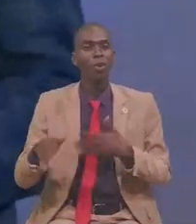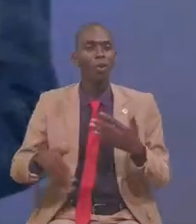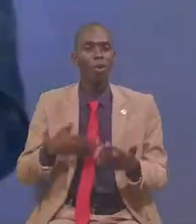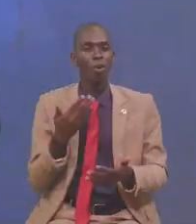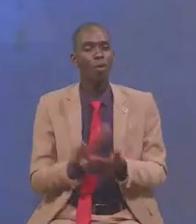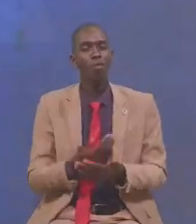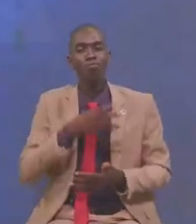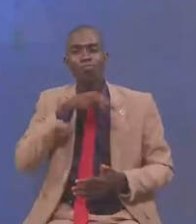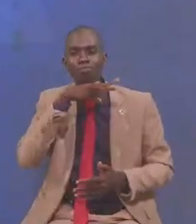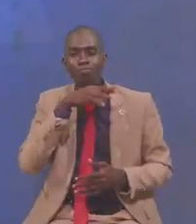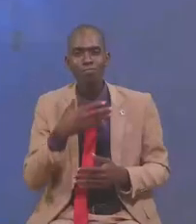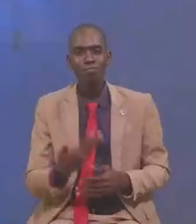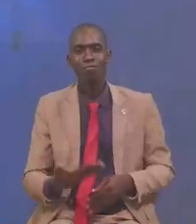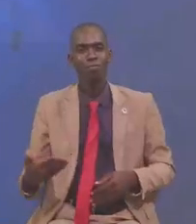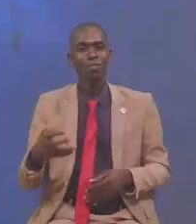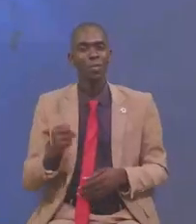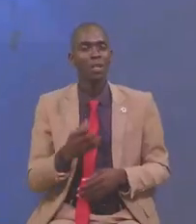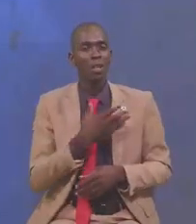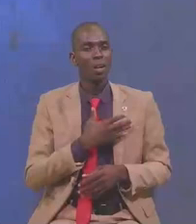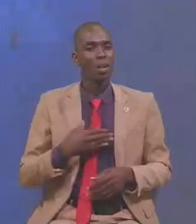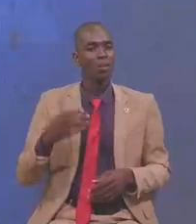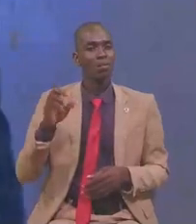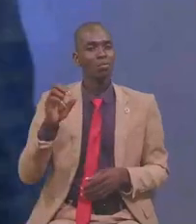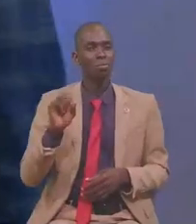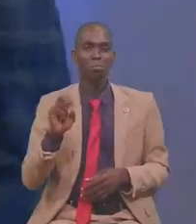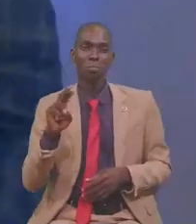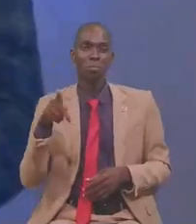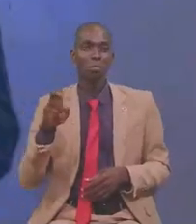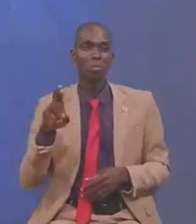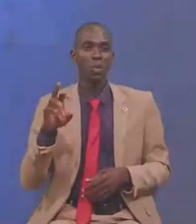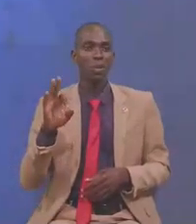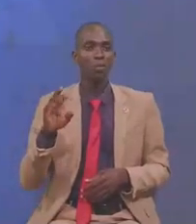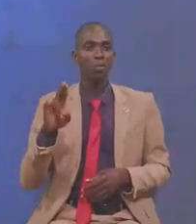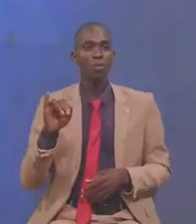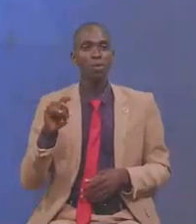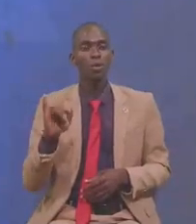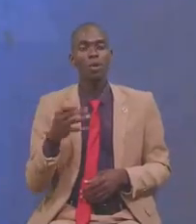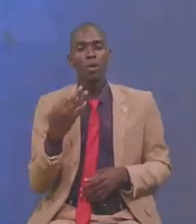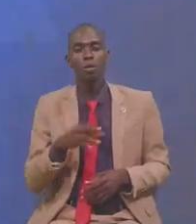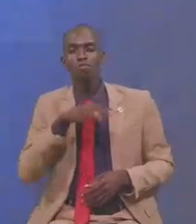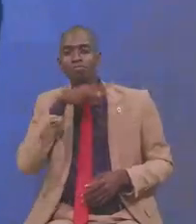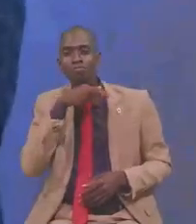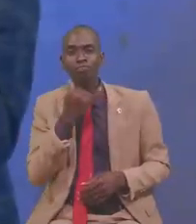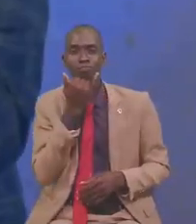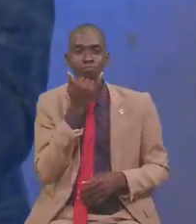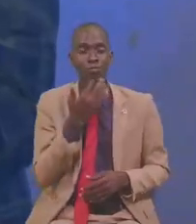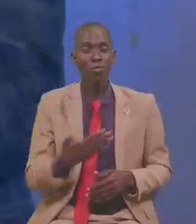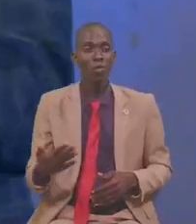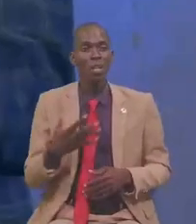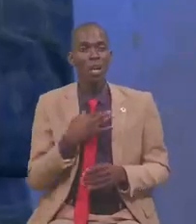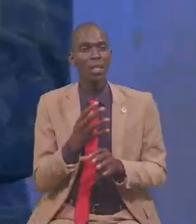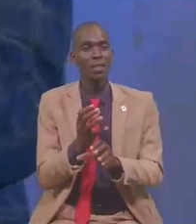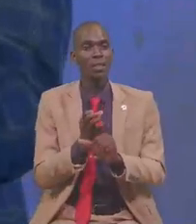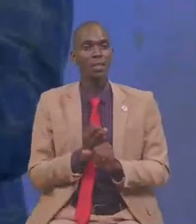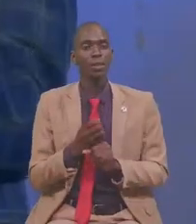Jacques 1, 21. C'est pourquoi, rejetant toute souillure et tout excès de malice, recevez